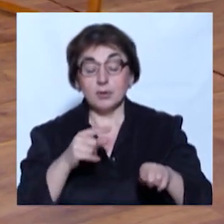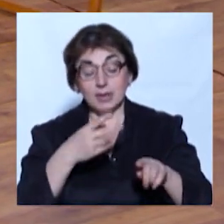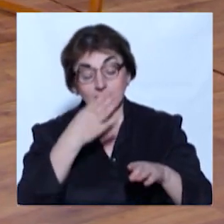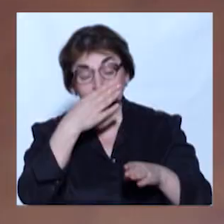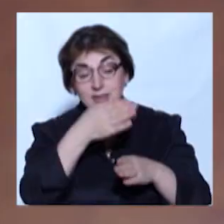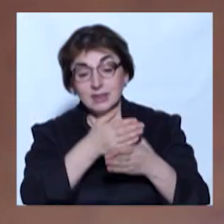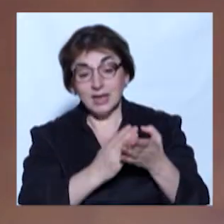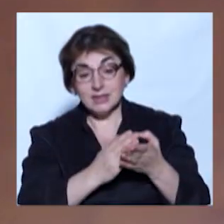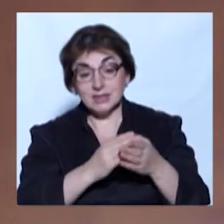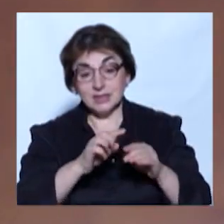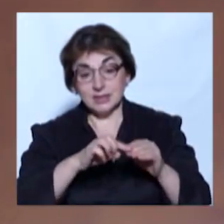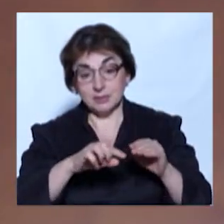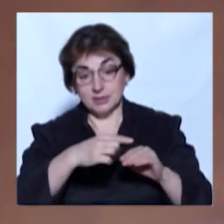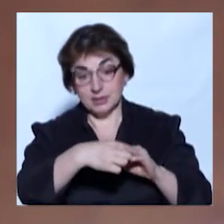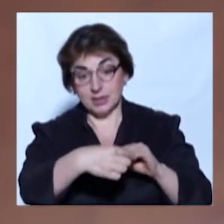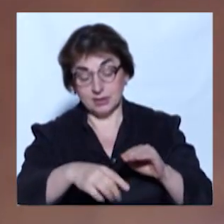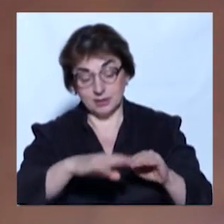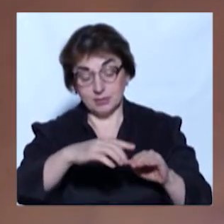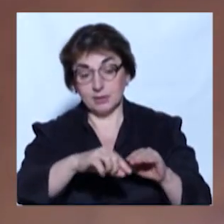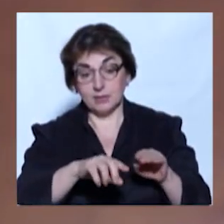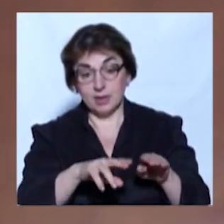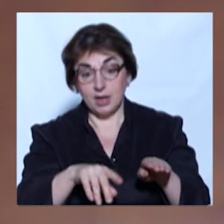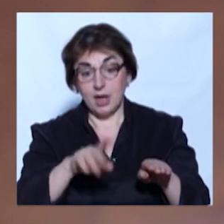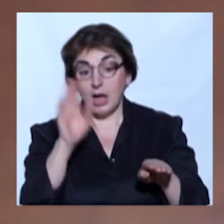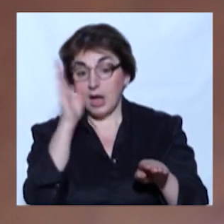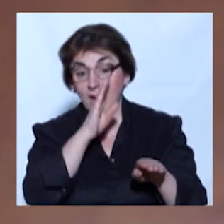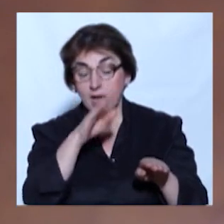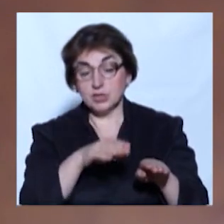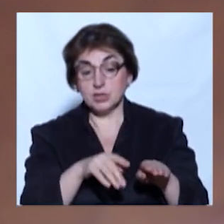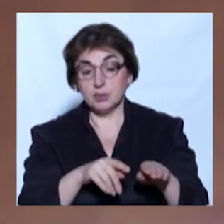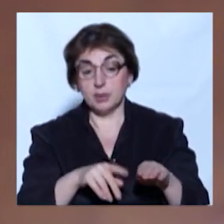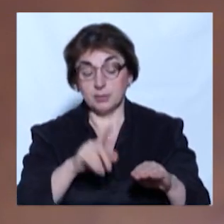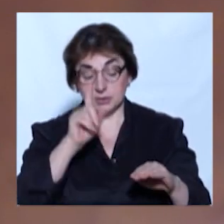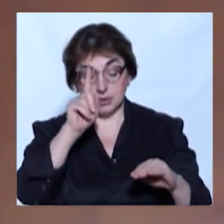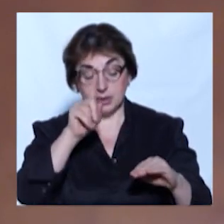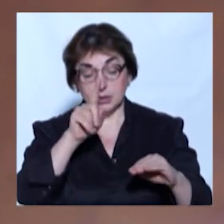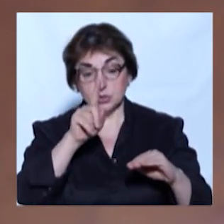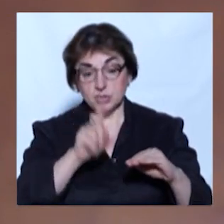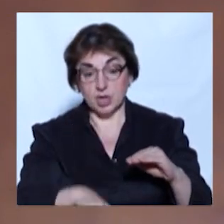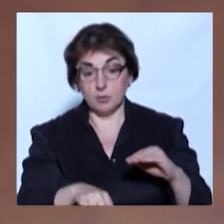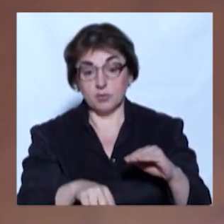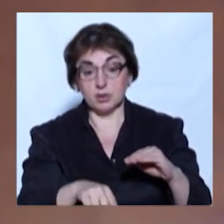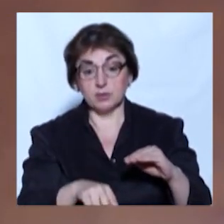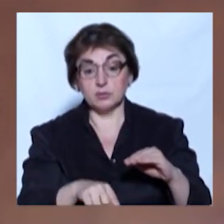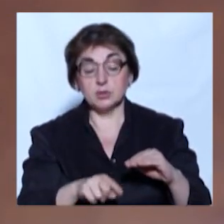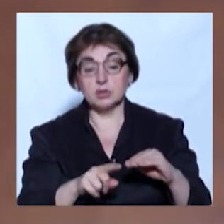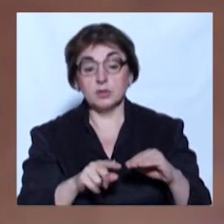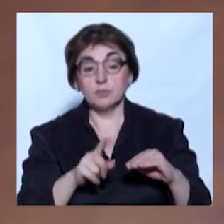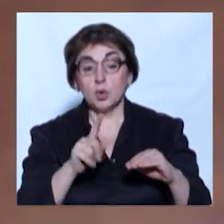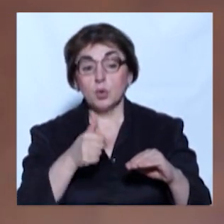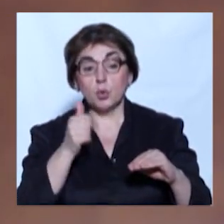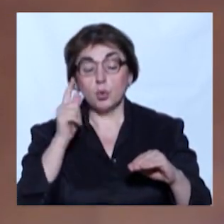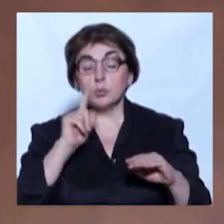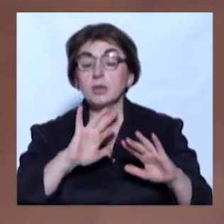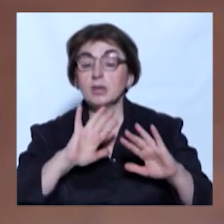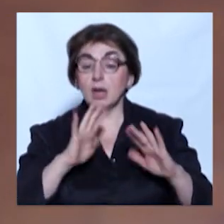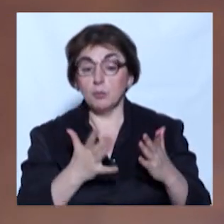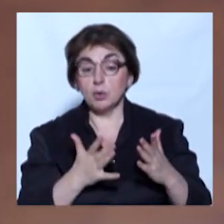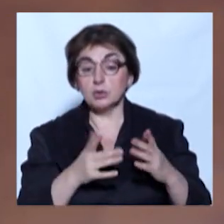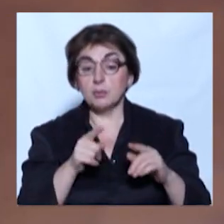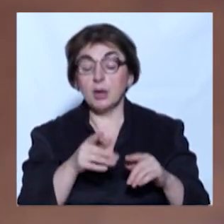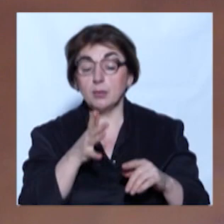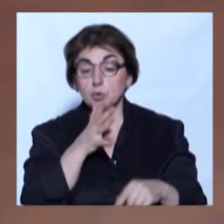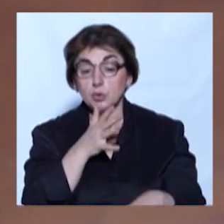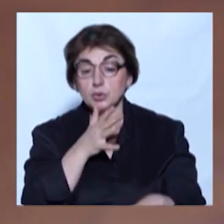ნაწილი დარჩება ჰაერში. ჰაერში დარჩენილ ნაწილს მე ჩამოუკრავ თითს. Და როგორ ფიქრობთ, რა მოხდება ამ